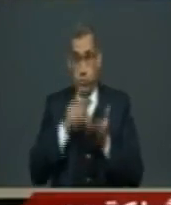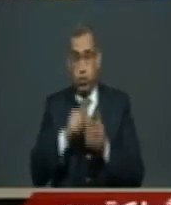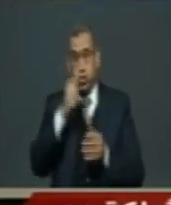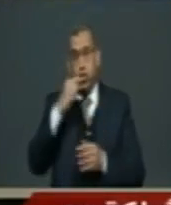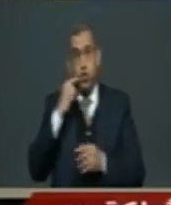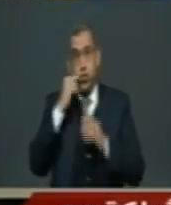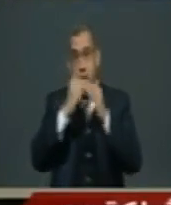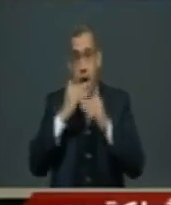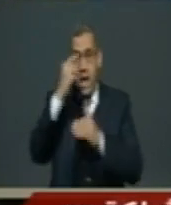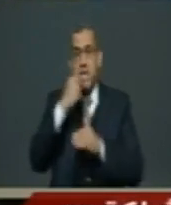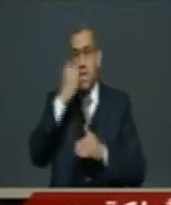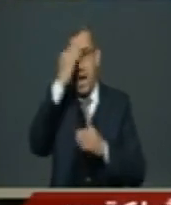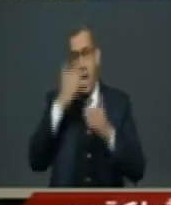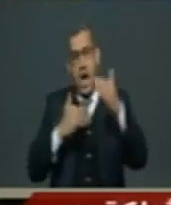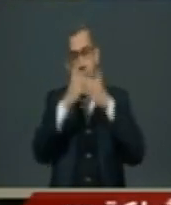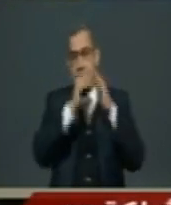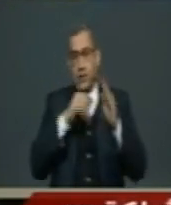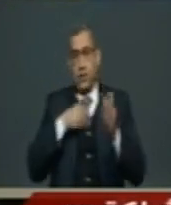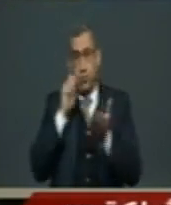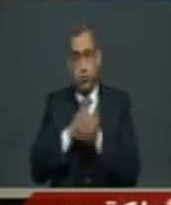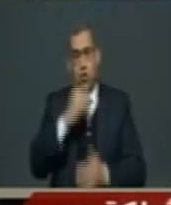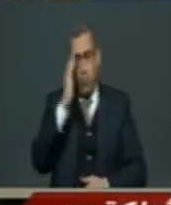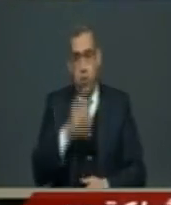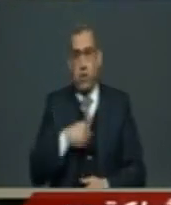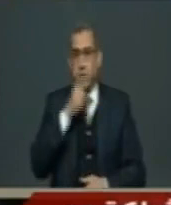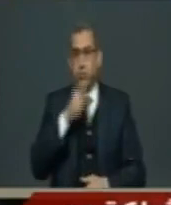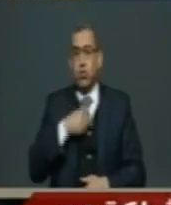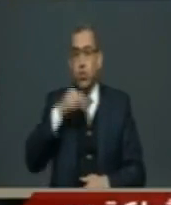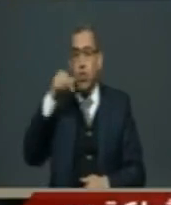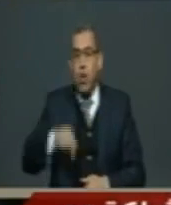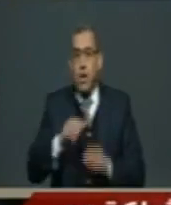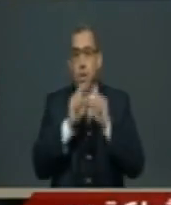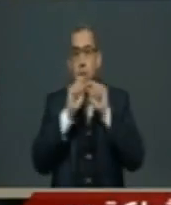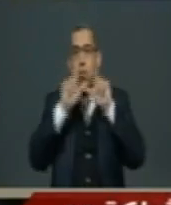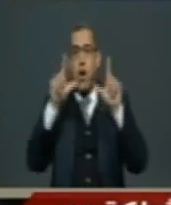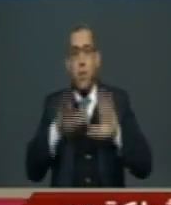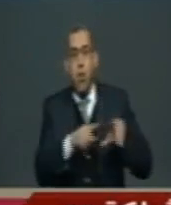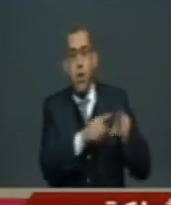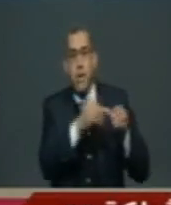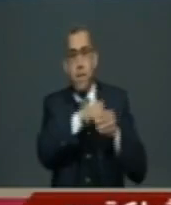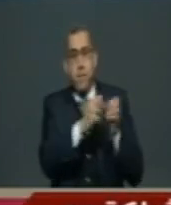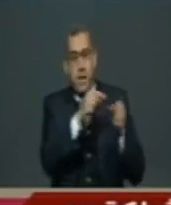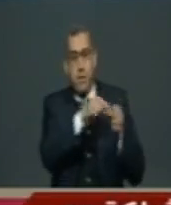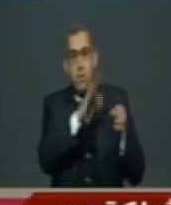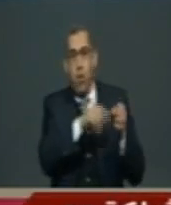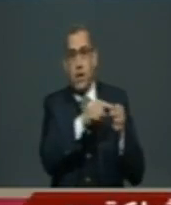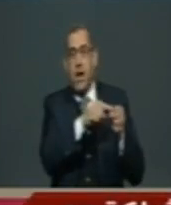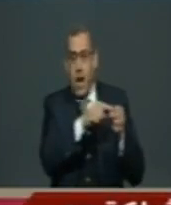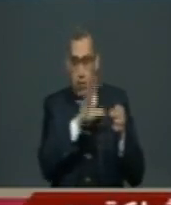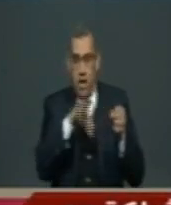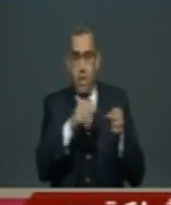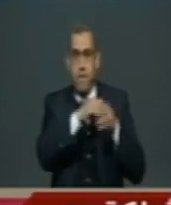اخر العام. طيب. لو عايز اكتب كده يعني. طيب. ما انا بنتكلم على الوضع اللي موجود في مخازننا دلوقتي، مش كده؟ صح، اللي موجود في